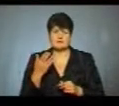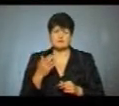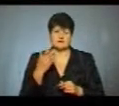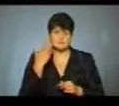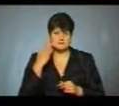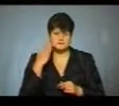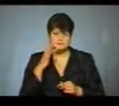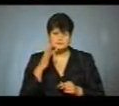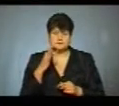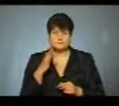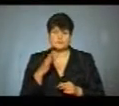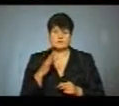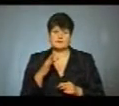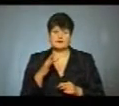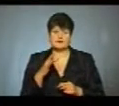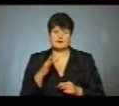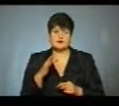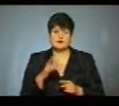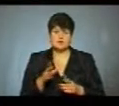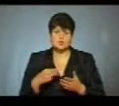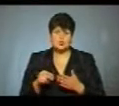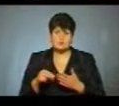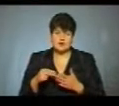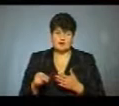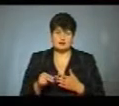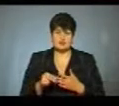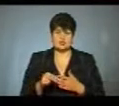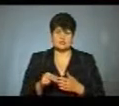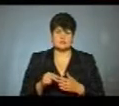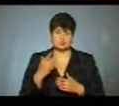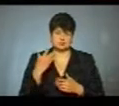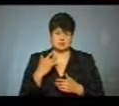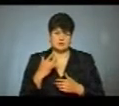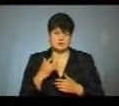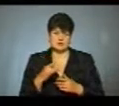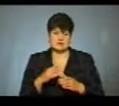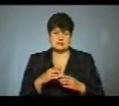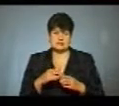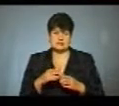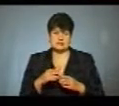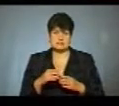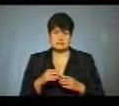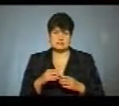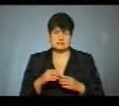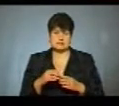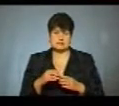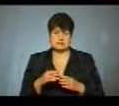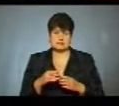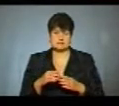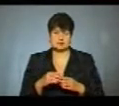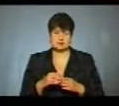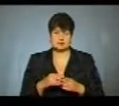Штатах Америки, в індіанських племен скуповували цілі штати за пачку одіял,